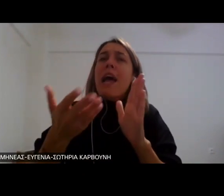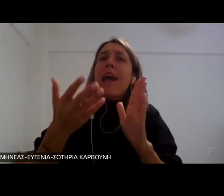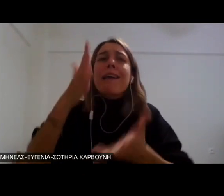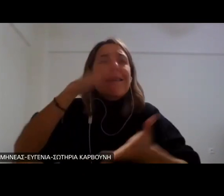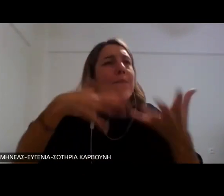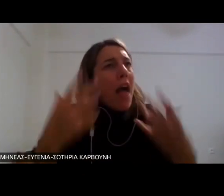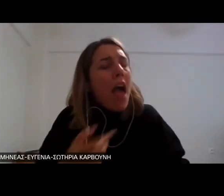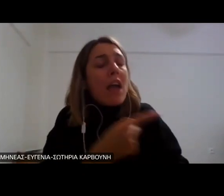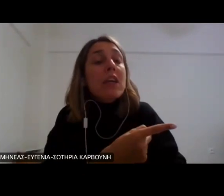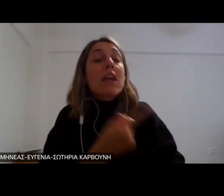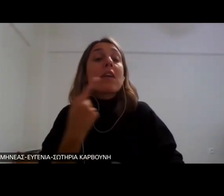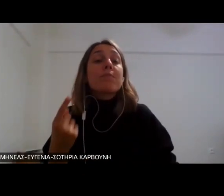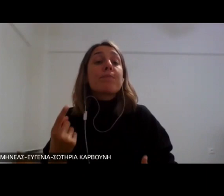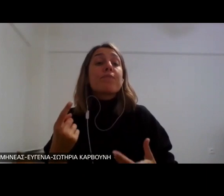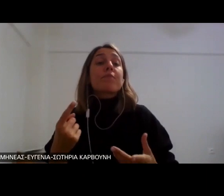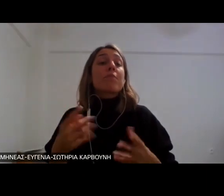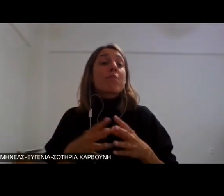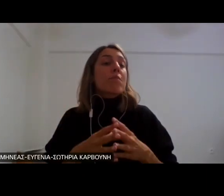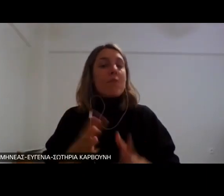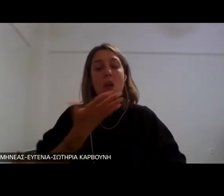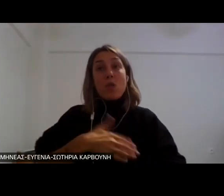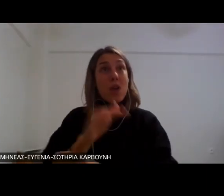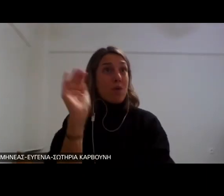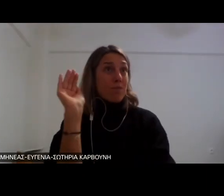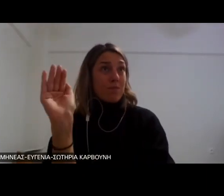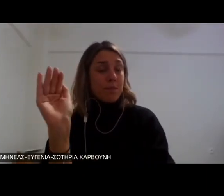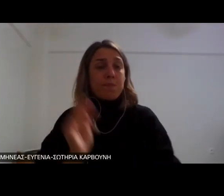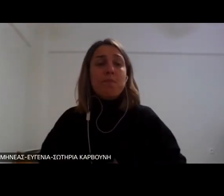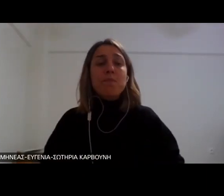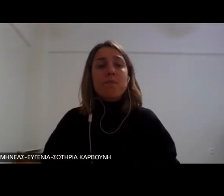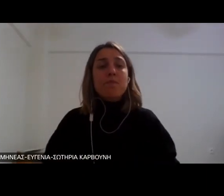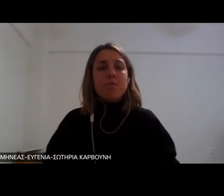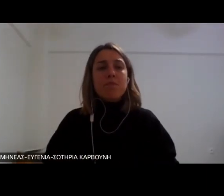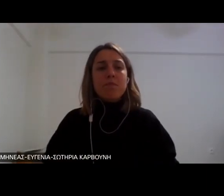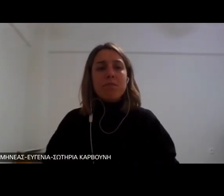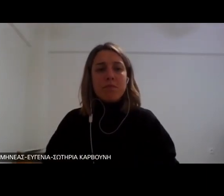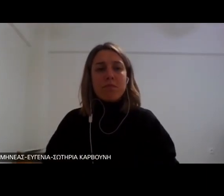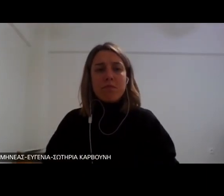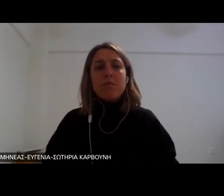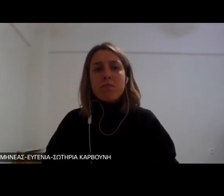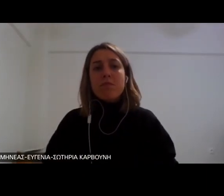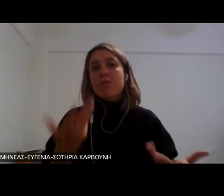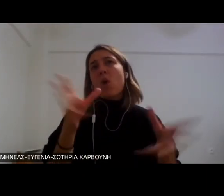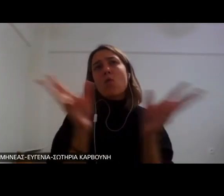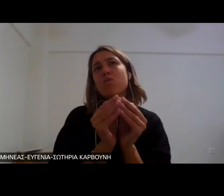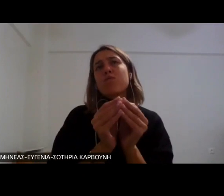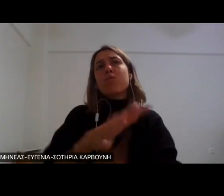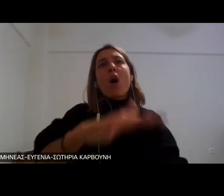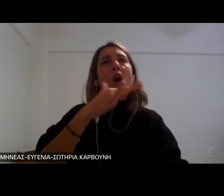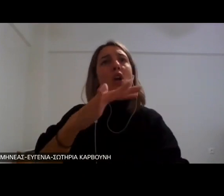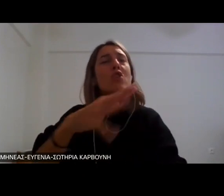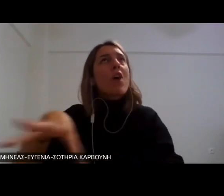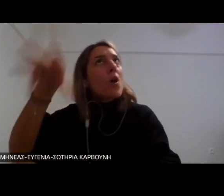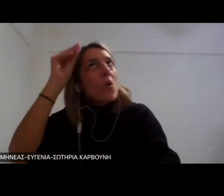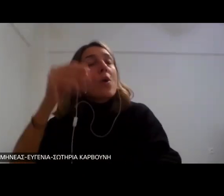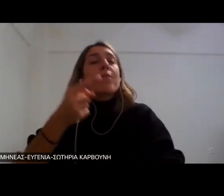επιμελητικοί ή επιμελητικές. Εγώ θέλω λίγο να κάνω μια ερώτηση. Όταν διαβάζουμε, και αυτό έχει να κάνει με την πρόσληψη της γλώσσας και μάλλον ως γλωσσολόγοι